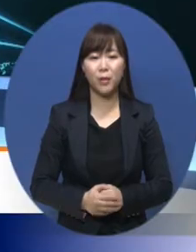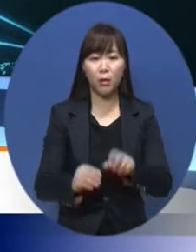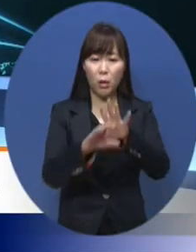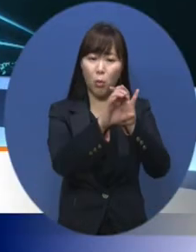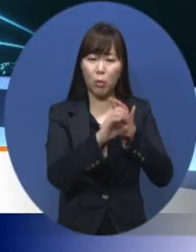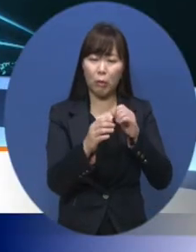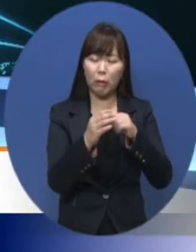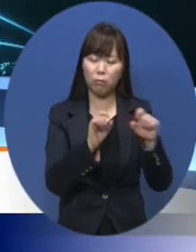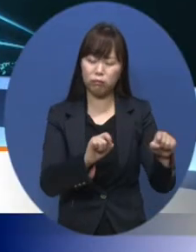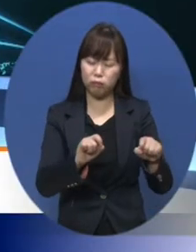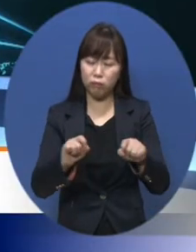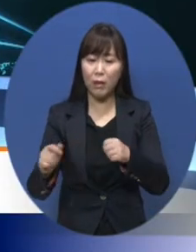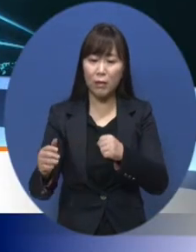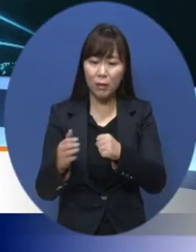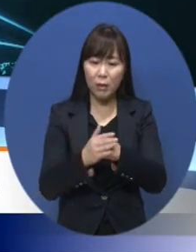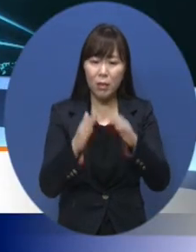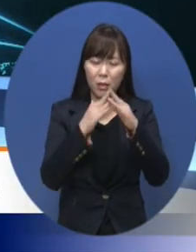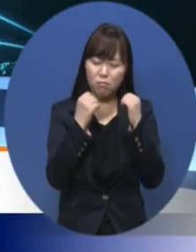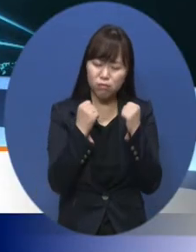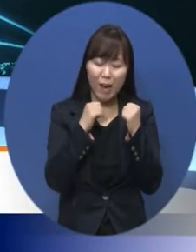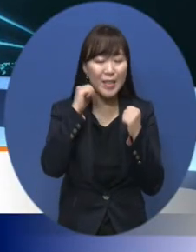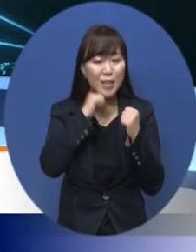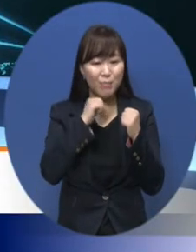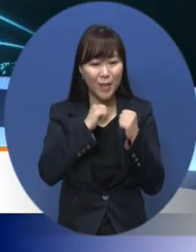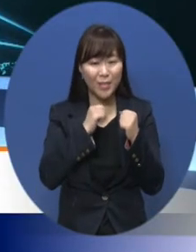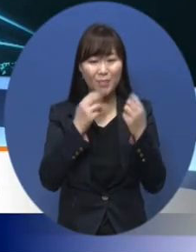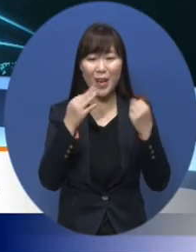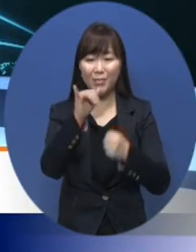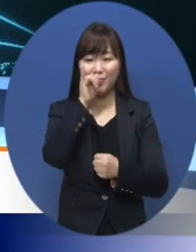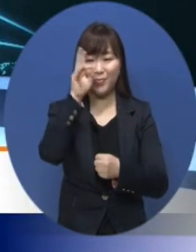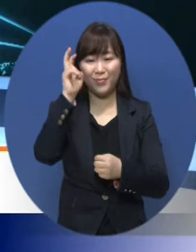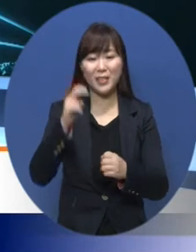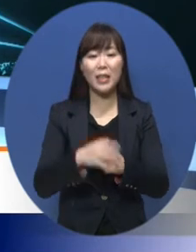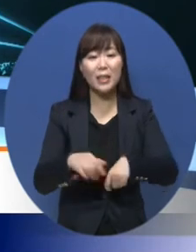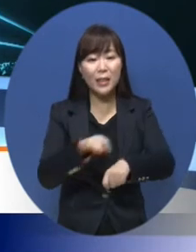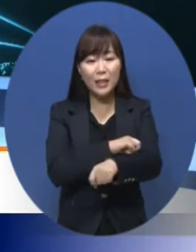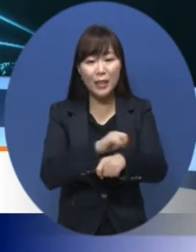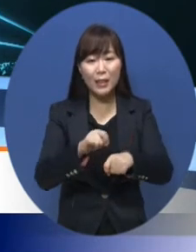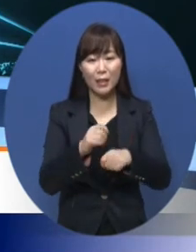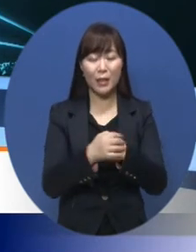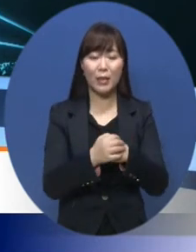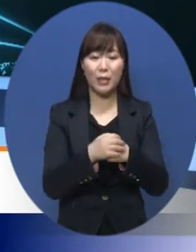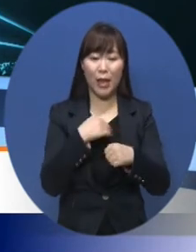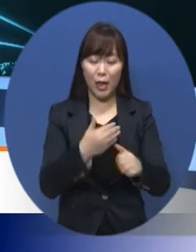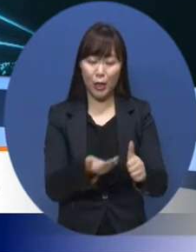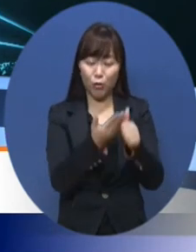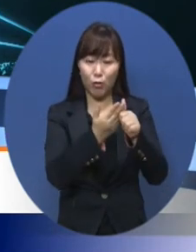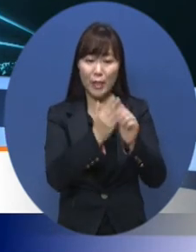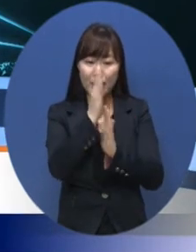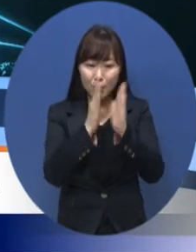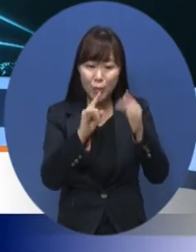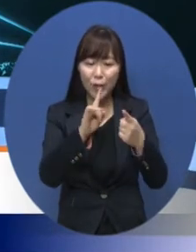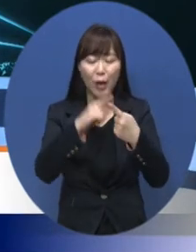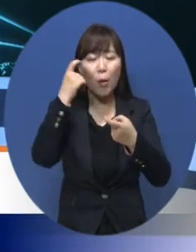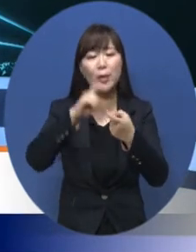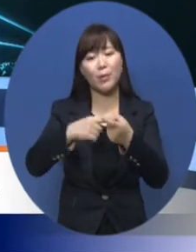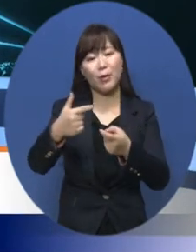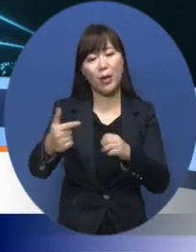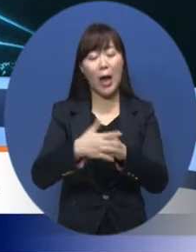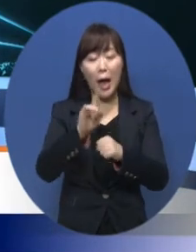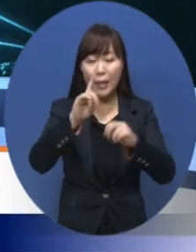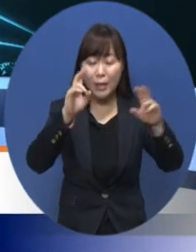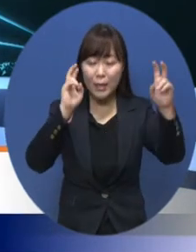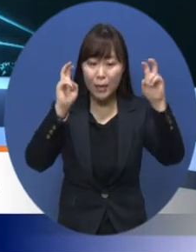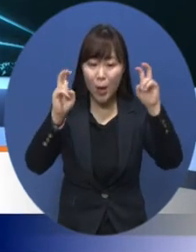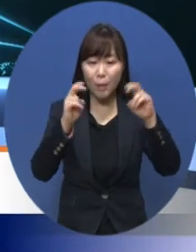코로나19가 장기화되면서 집콕침이 즐기는 분들 많으시죠? 특히 반려식물에 대한 관심이 큰데요. 한 기업이